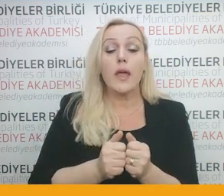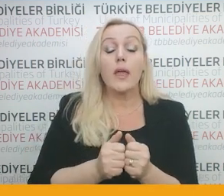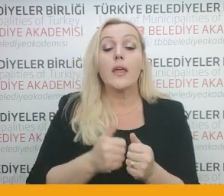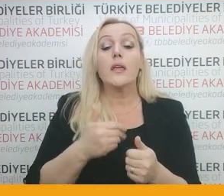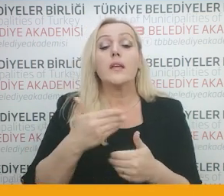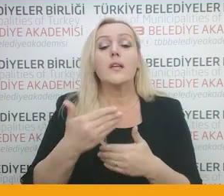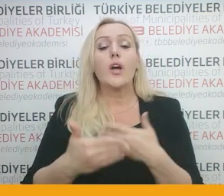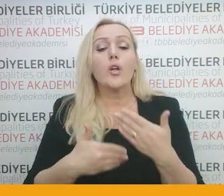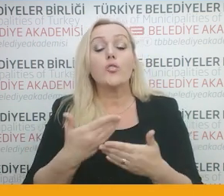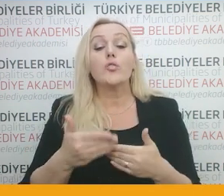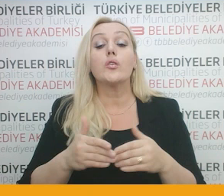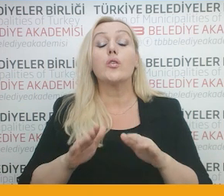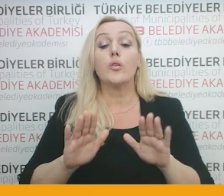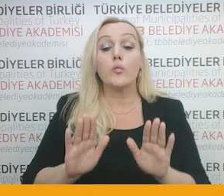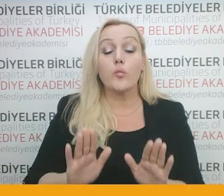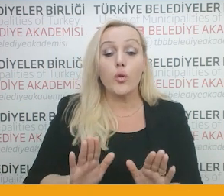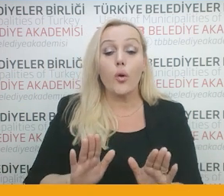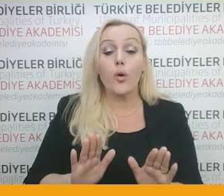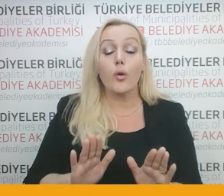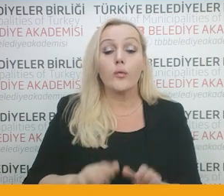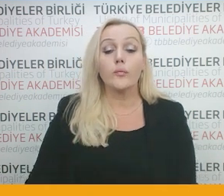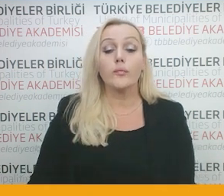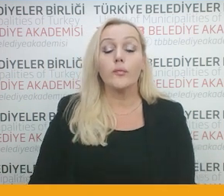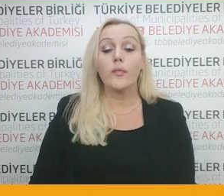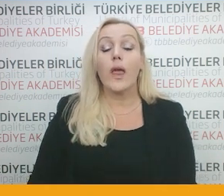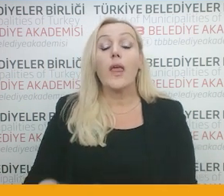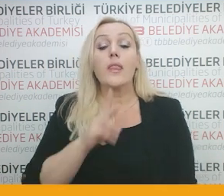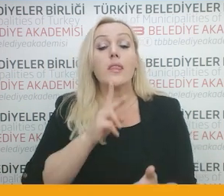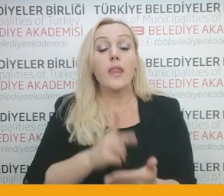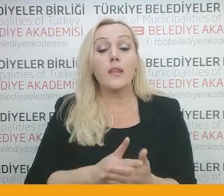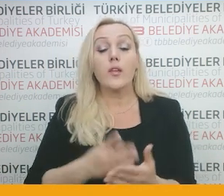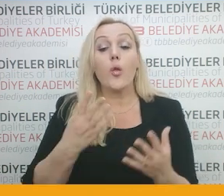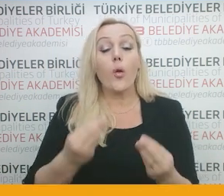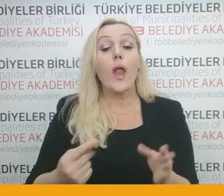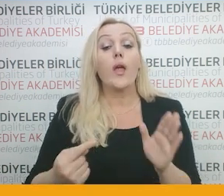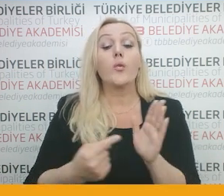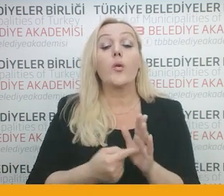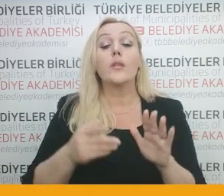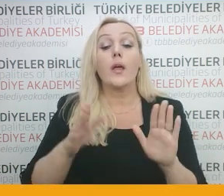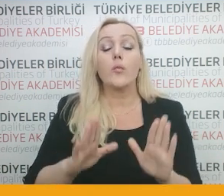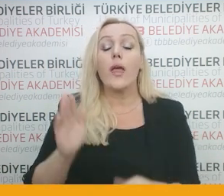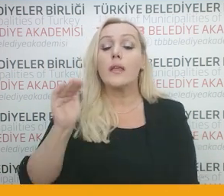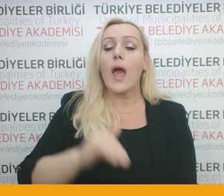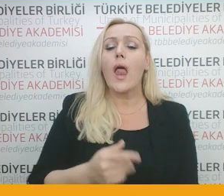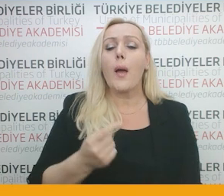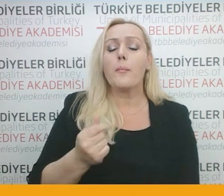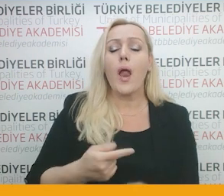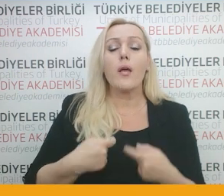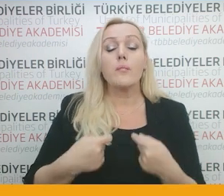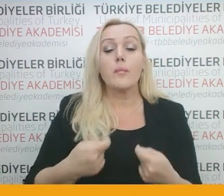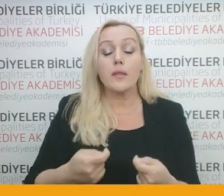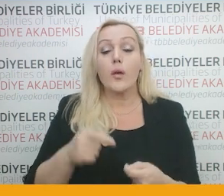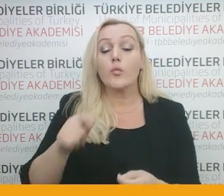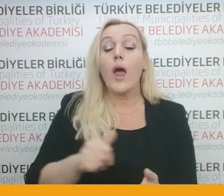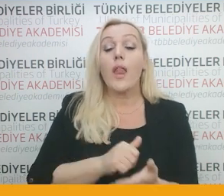edilmesi söz konusu değildir. Net bir şekilde göstermek söz konusu değildir. Tüm gelirler ve tüm giderler gayri